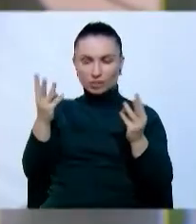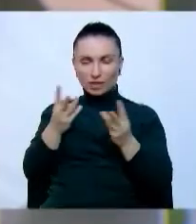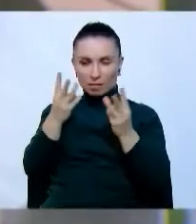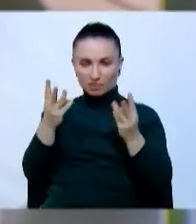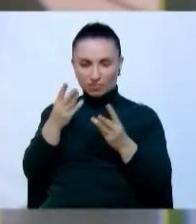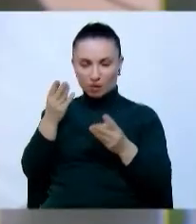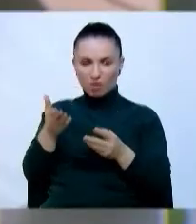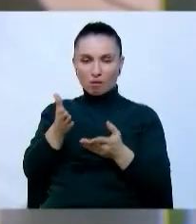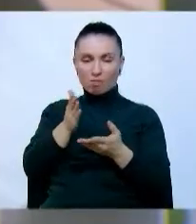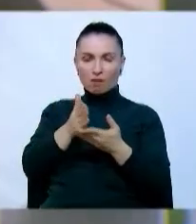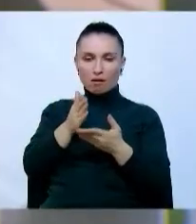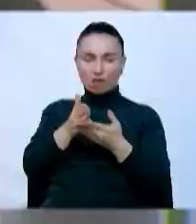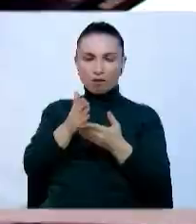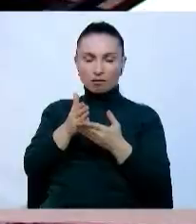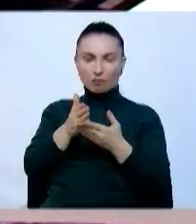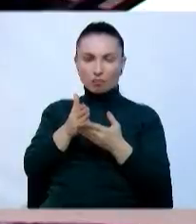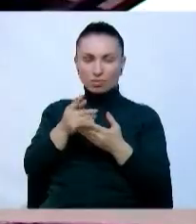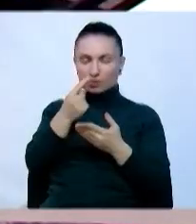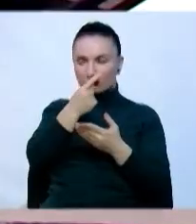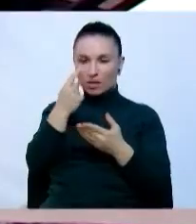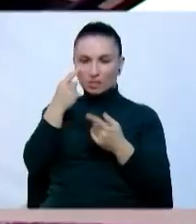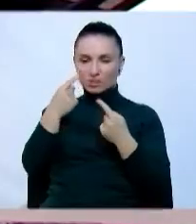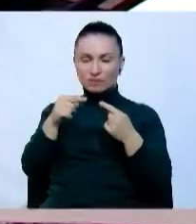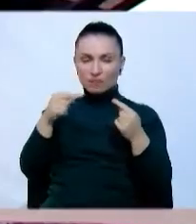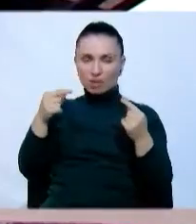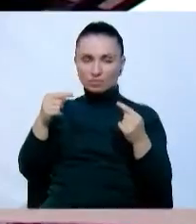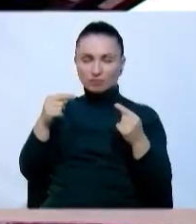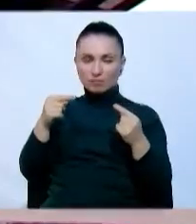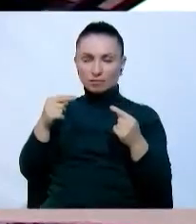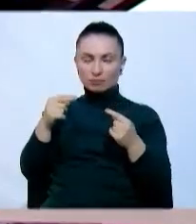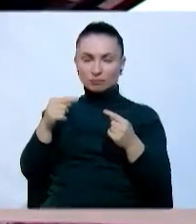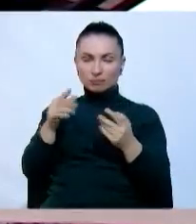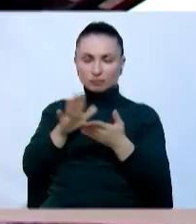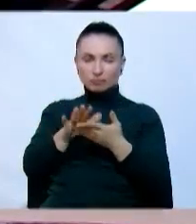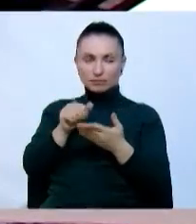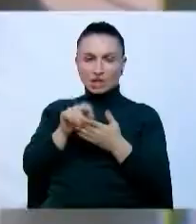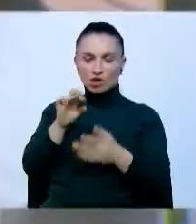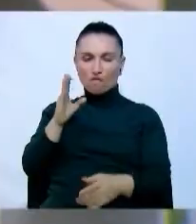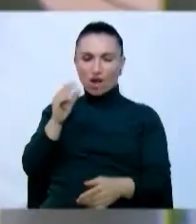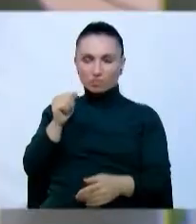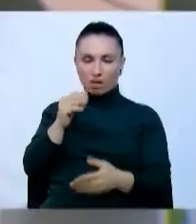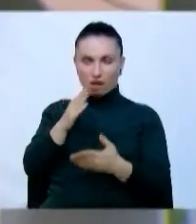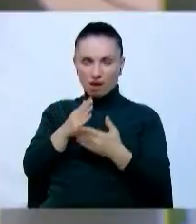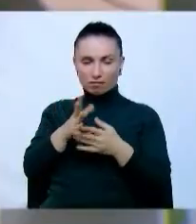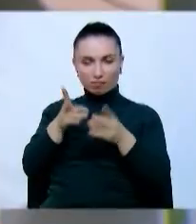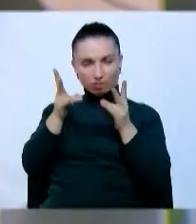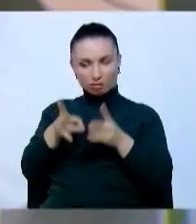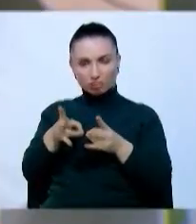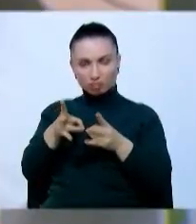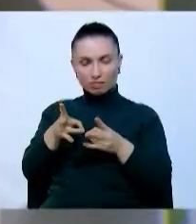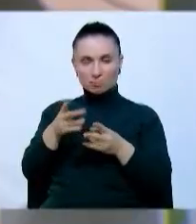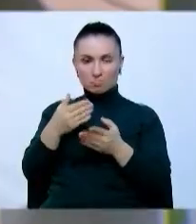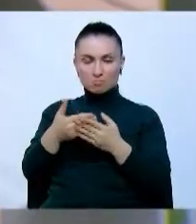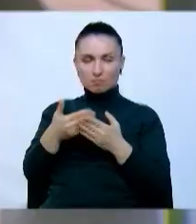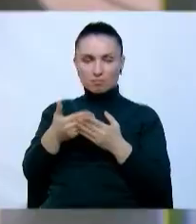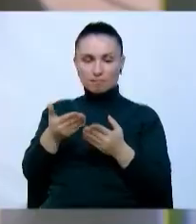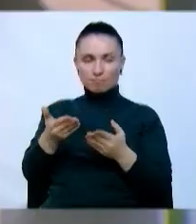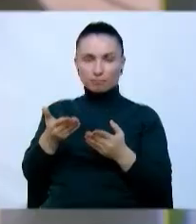დამწრობა, არის თვალის სხვადასხვა სტრუქტურის დაზიანება. რქოვანა ხდება მსხვერპლი,